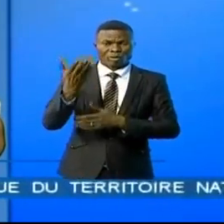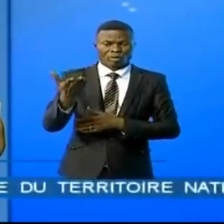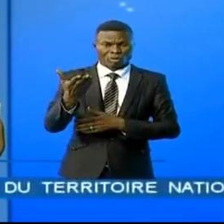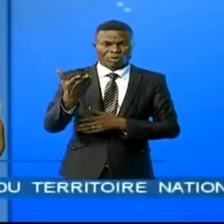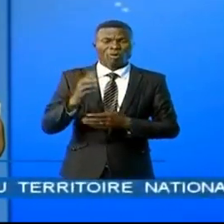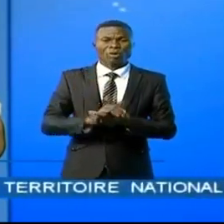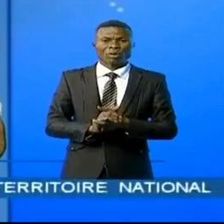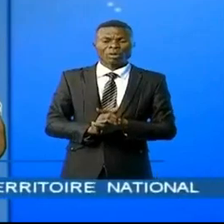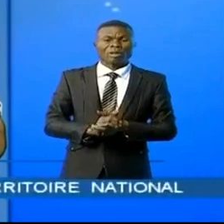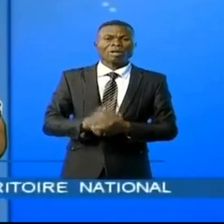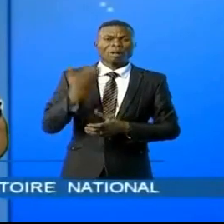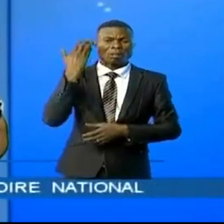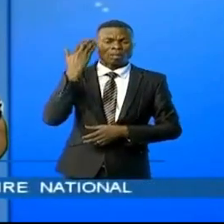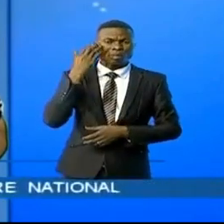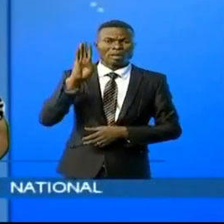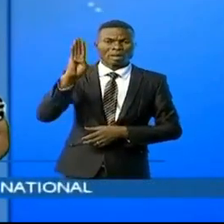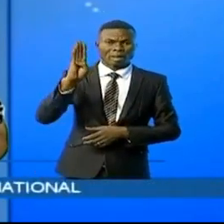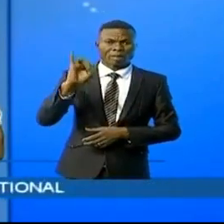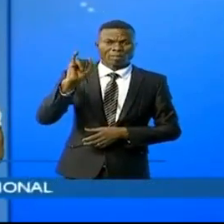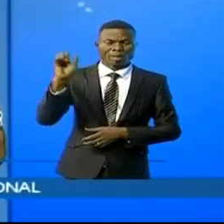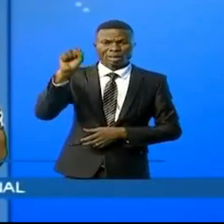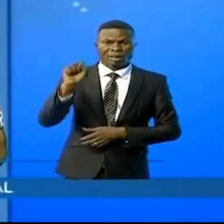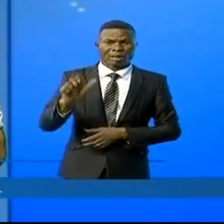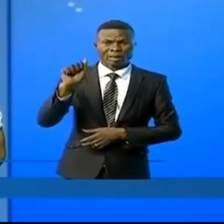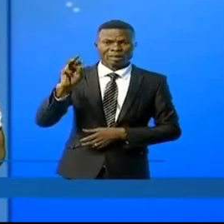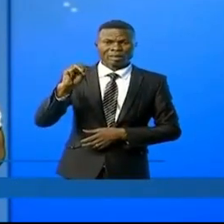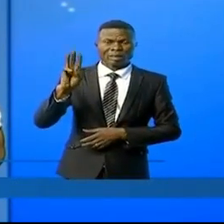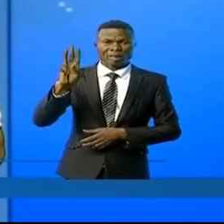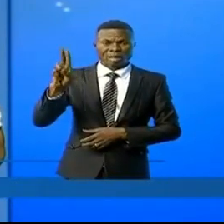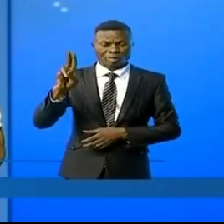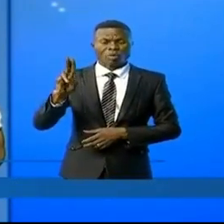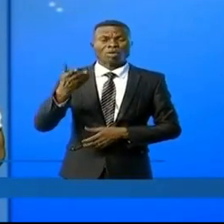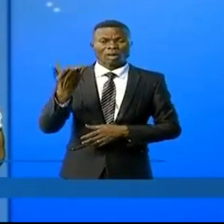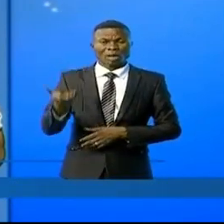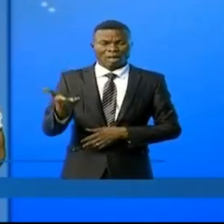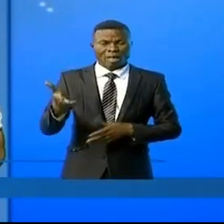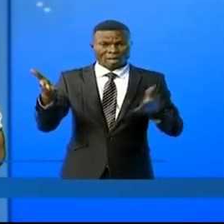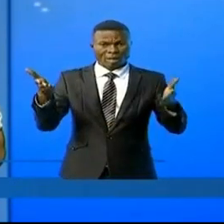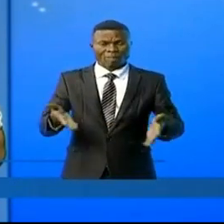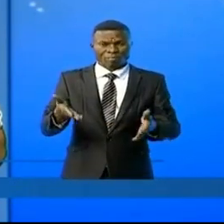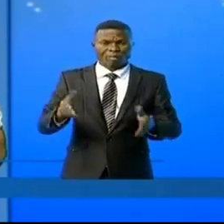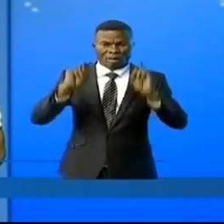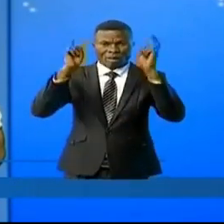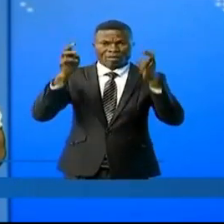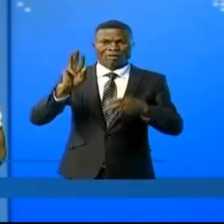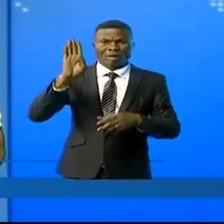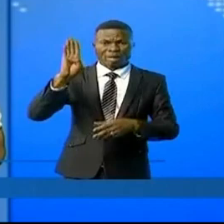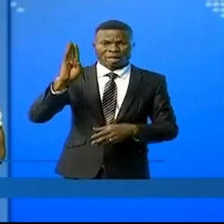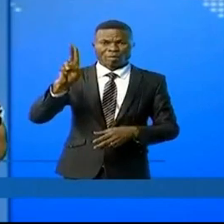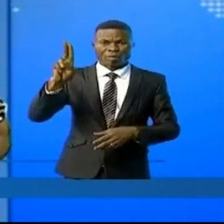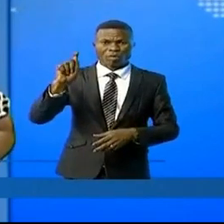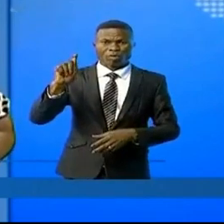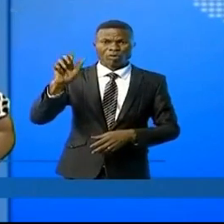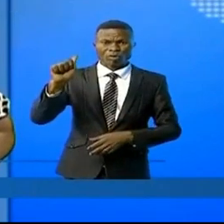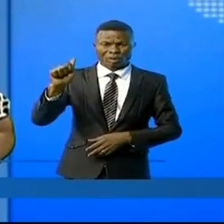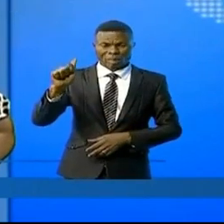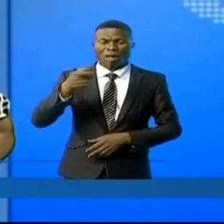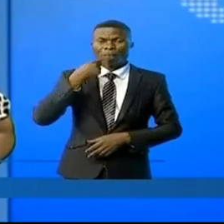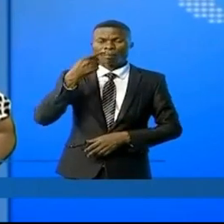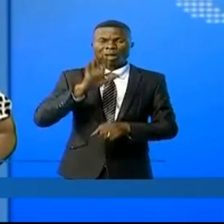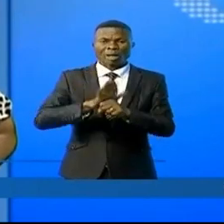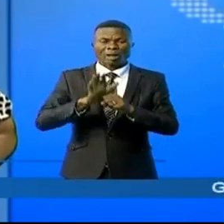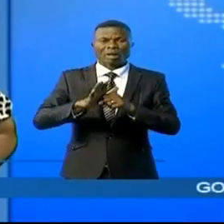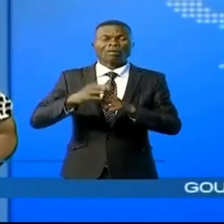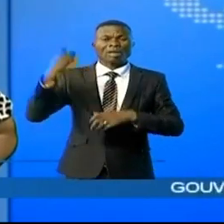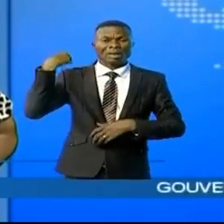Gérard Bissambou, membre de la plénière de la CENI, était lui à Bouta pour en parler avec les notables